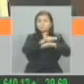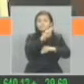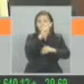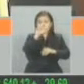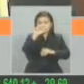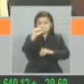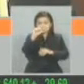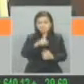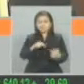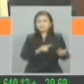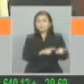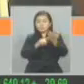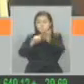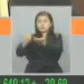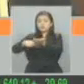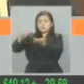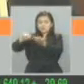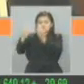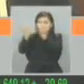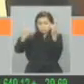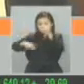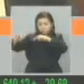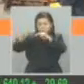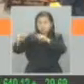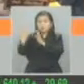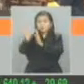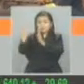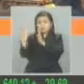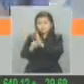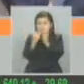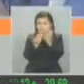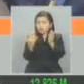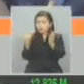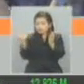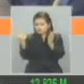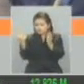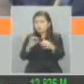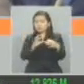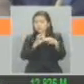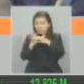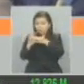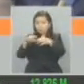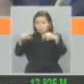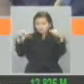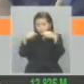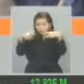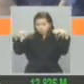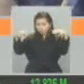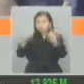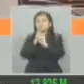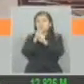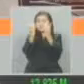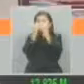ขอให้ศาลรัฐธรรมนูญพิจารณาวินิจฉัยรัฐธรรมนูญนะคะโดยเฉพาะเรื่องของร่างพระราชบัญญัติประกอบรัฐธรรมนูญว่าด้วยการ